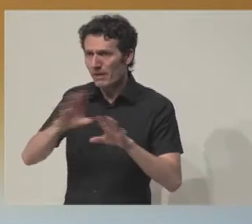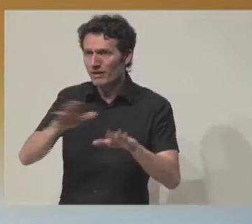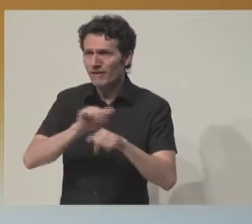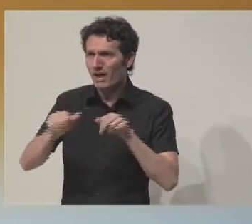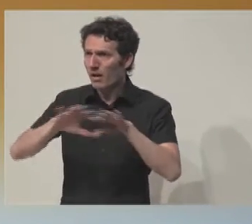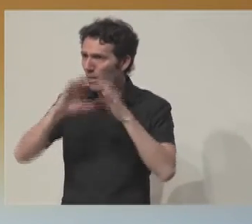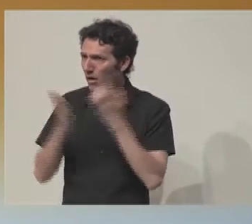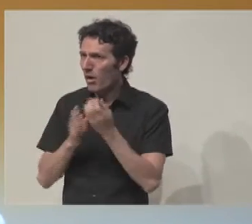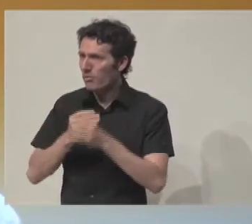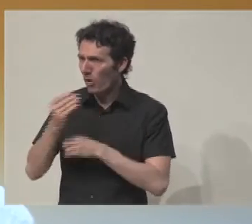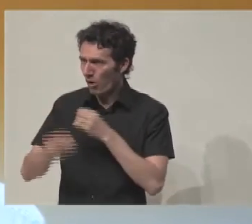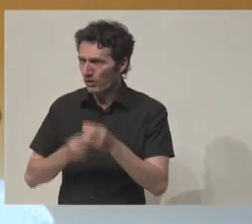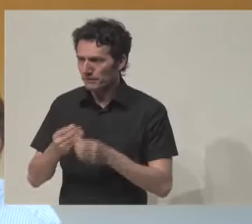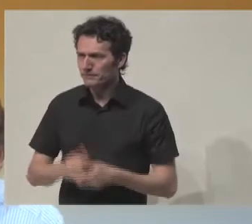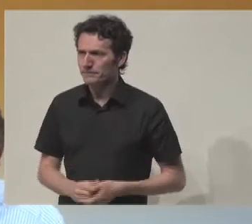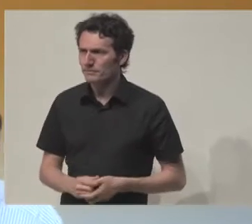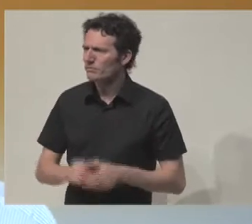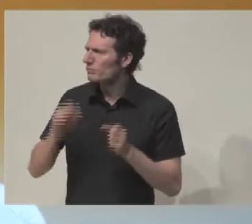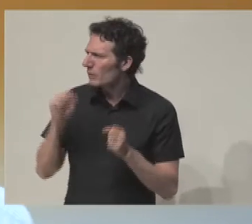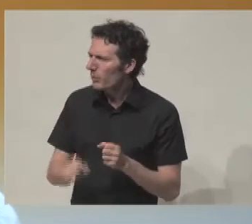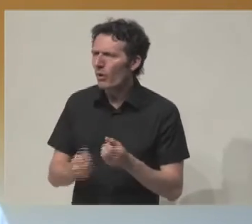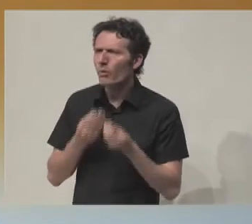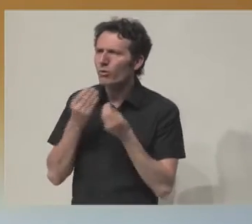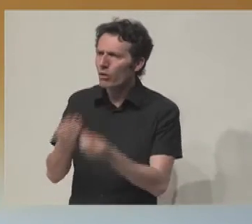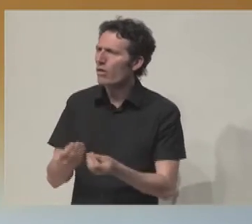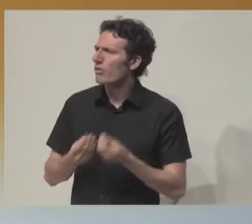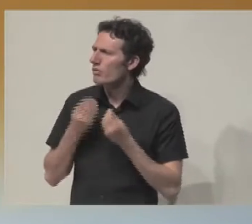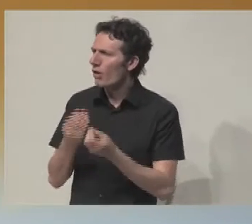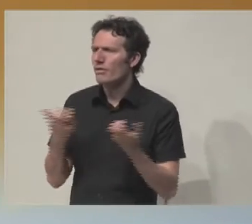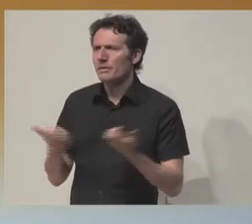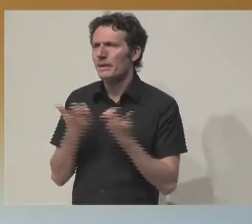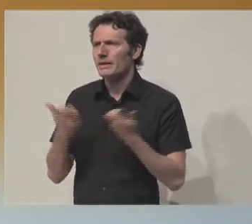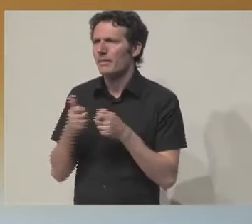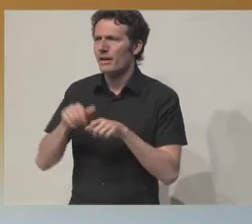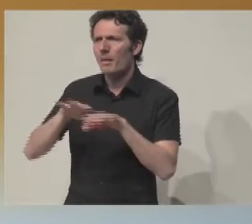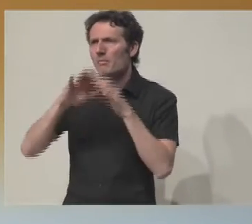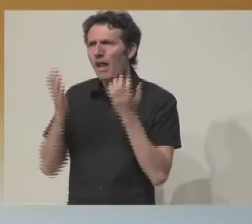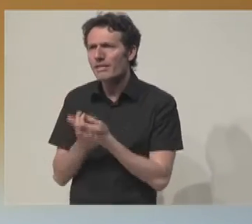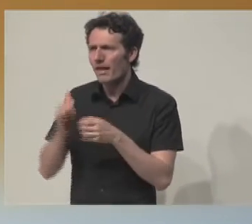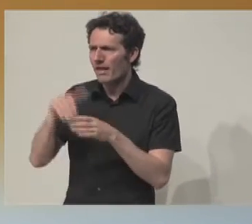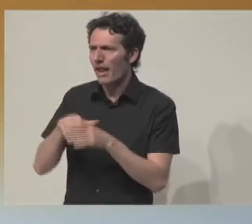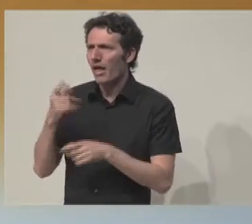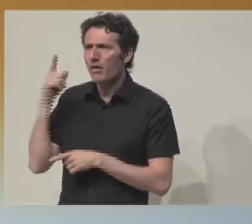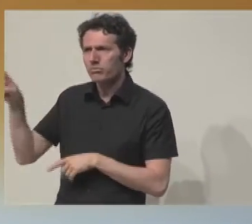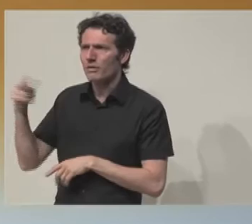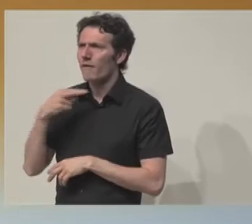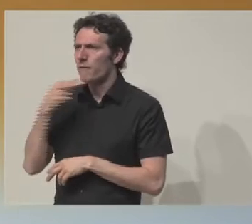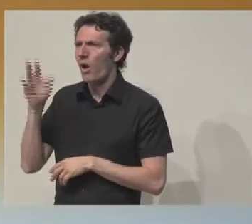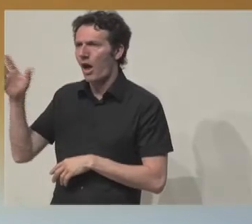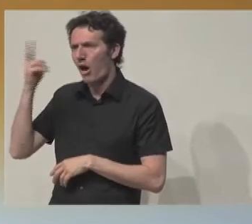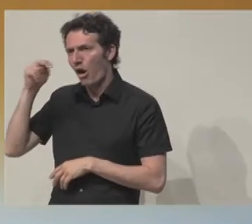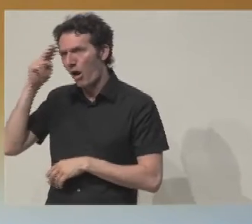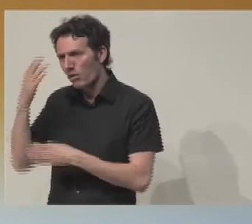et je pourrai ainsi à tim hill et les questions planétaires dans lesquels seule la voix de l'europe peut